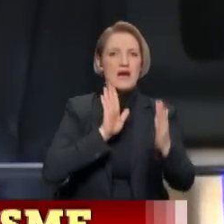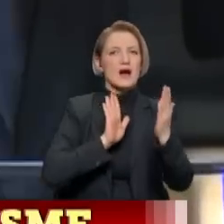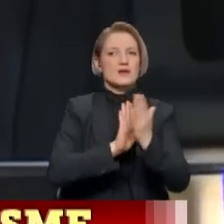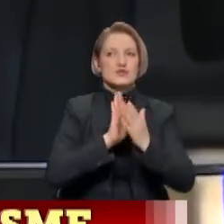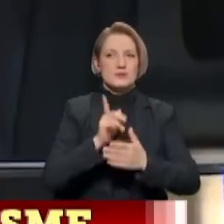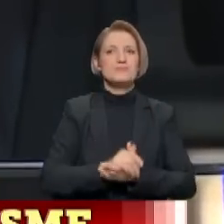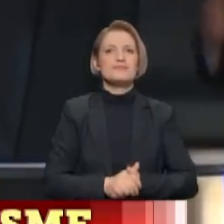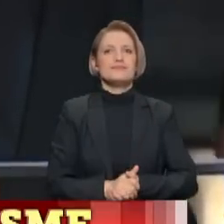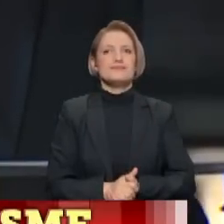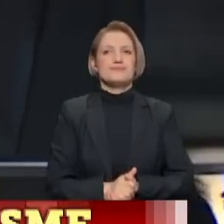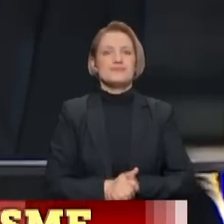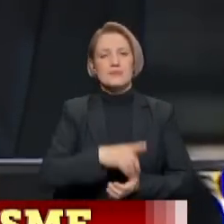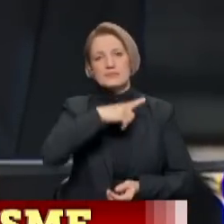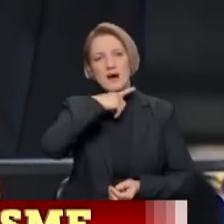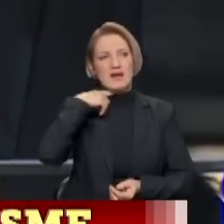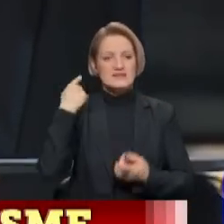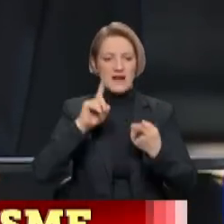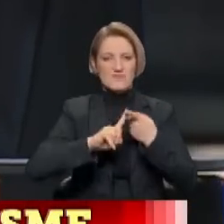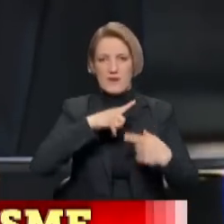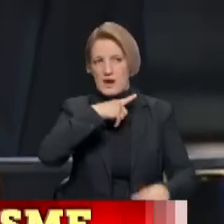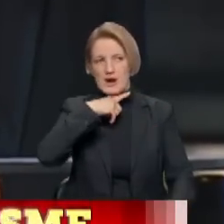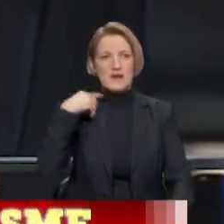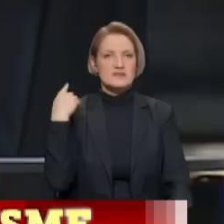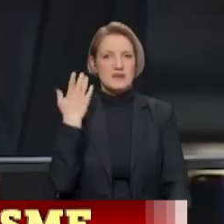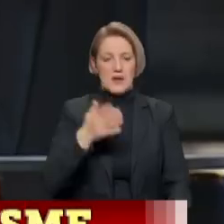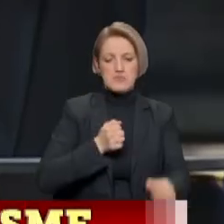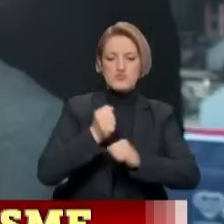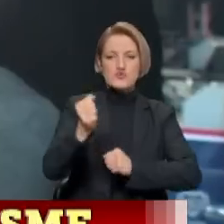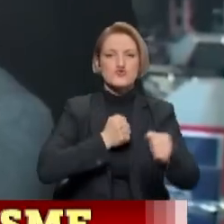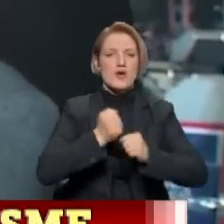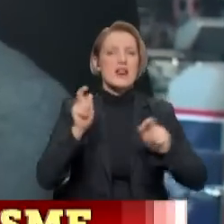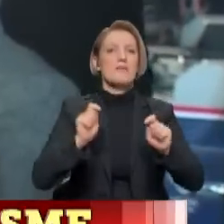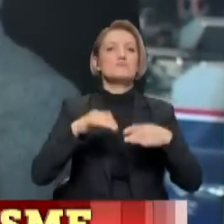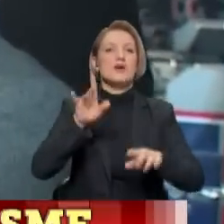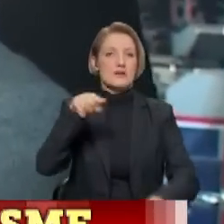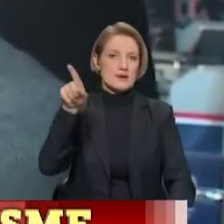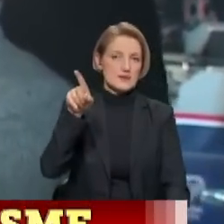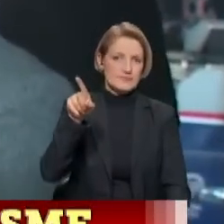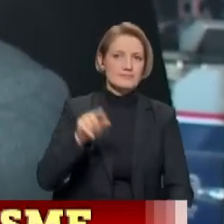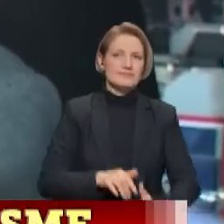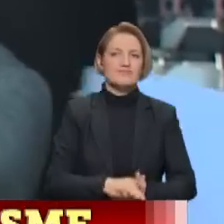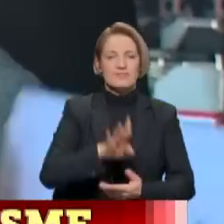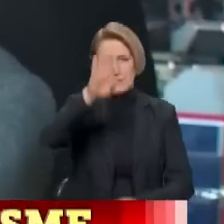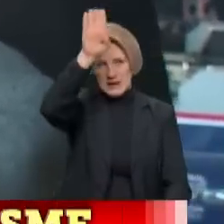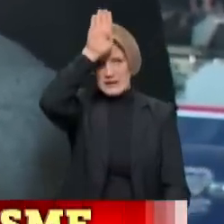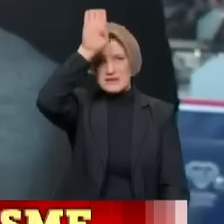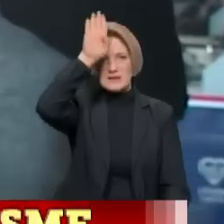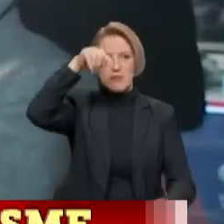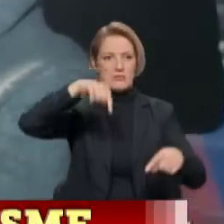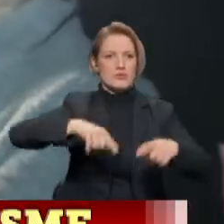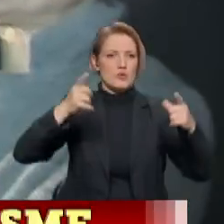karşı asla ve asla mücadele edemeyecekler.